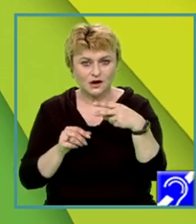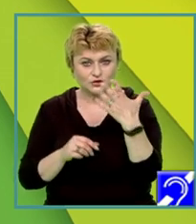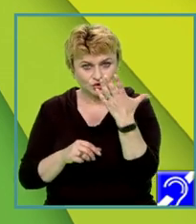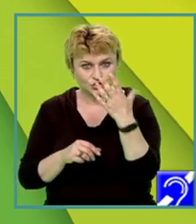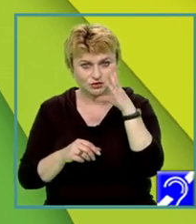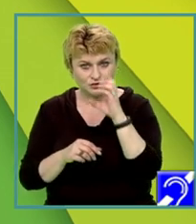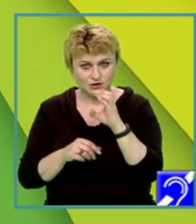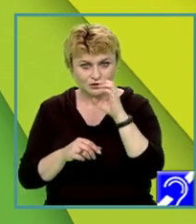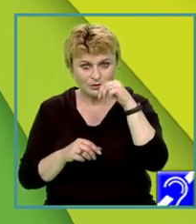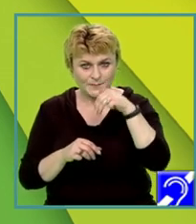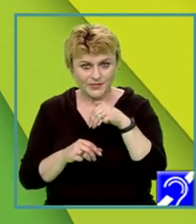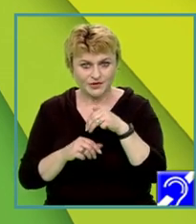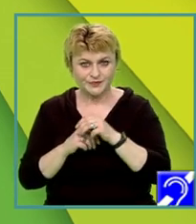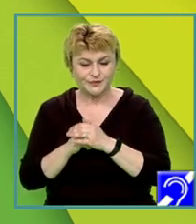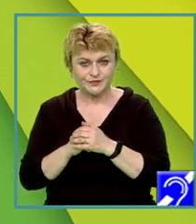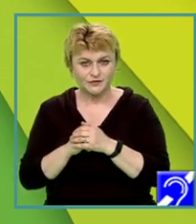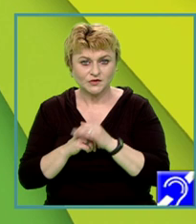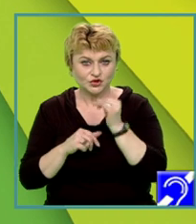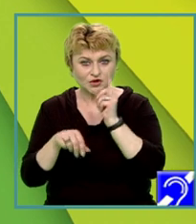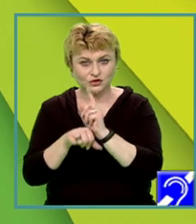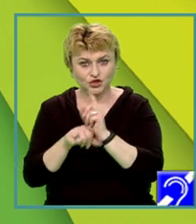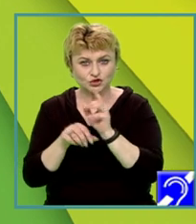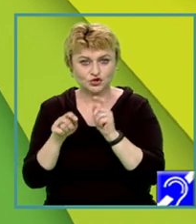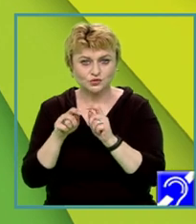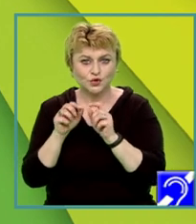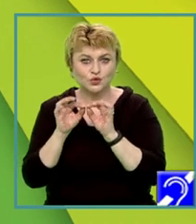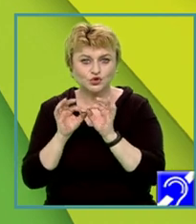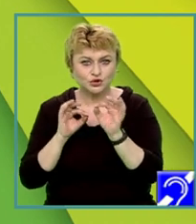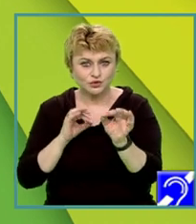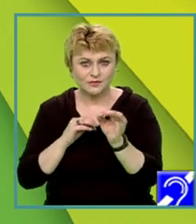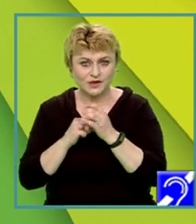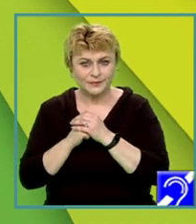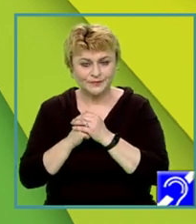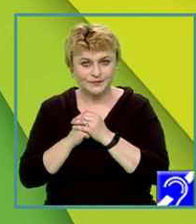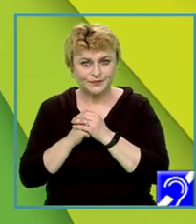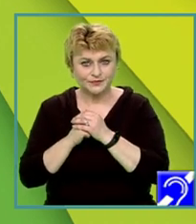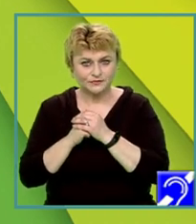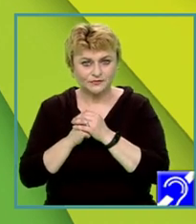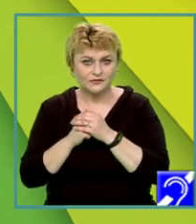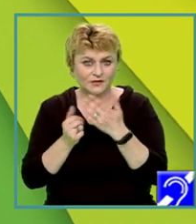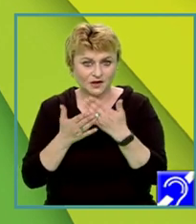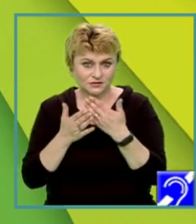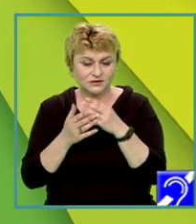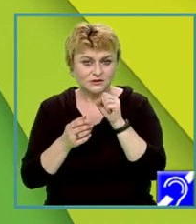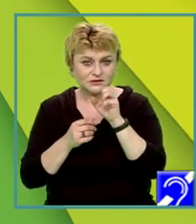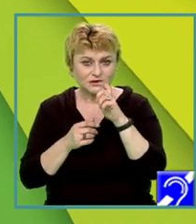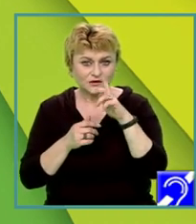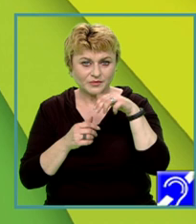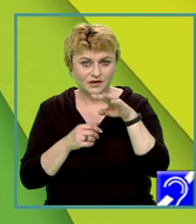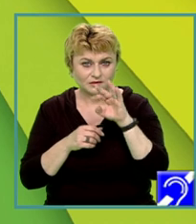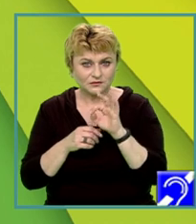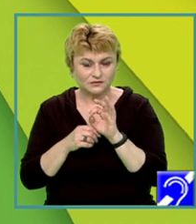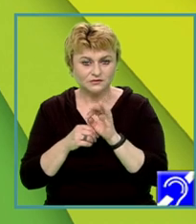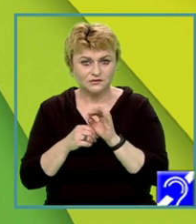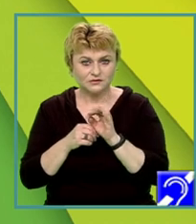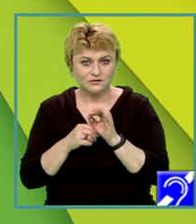CD ul are aceeași lungime și în felul acesta segmentul AD este dublul